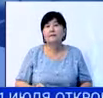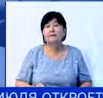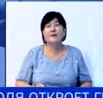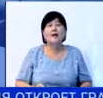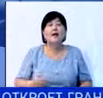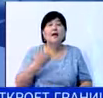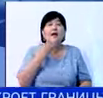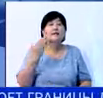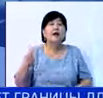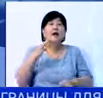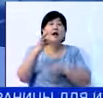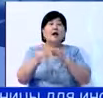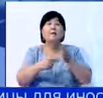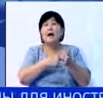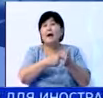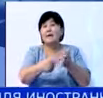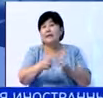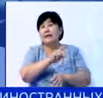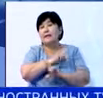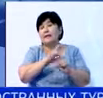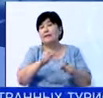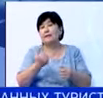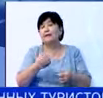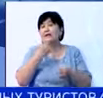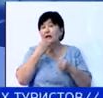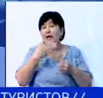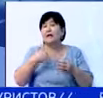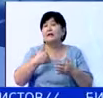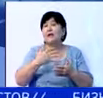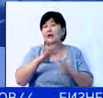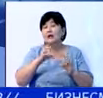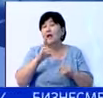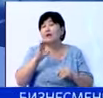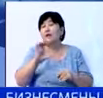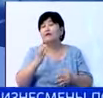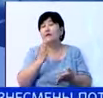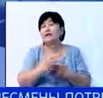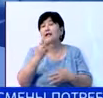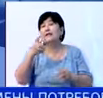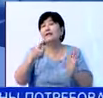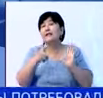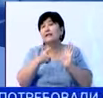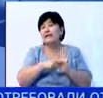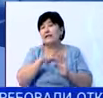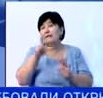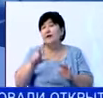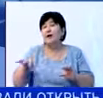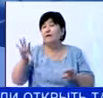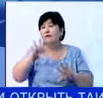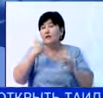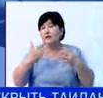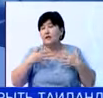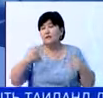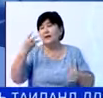За последние сутки выписаны из больницы с отрицательными анализами на коронавирус 37 пациентов. Всего на сегодня